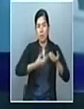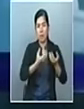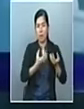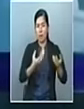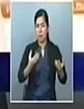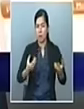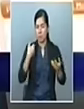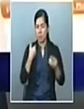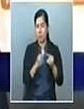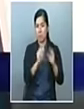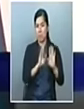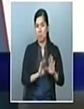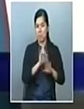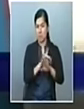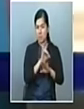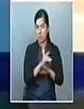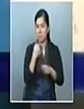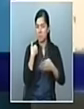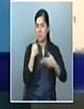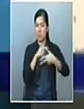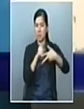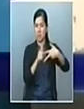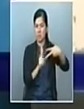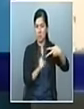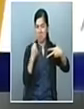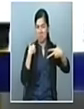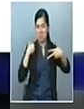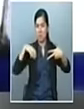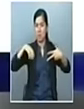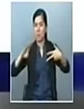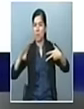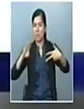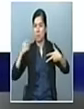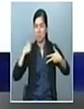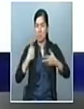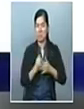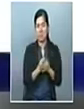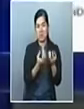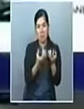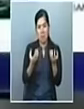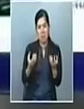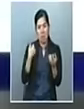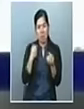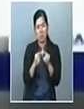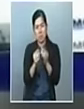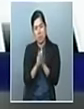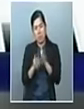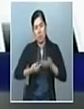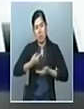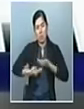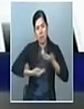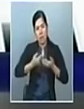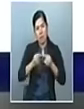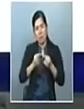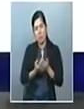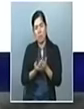Alibaba Amazon และ eBay แม้ทั้ง3บริษัทจะมีกลยุทธ์การให้บริการการผลิตสินค้าการขนส่งและขั้นตอนการซื้อสินค้าแตกต่